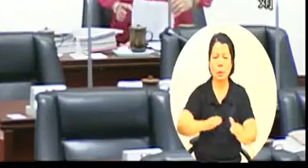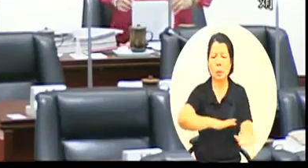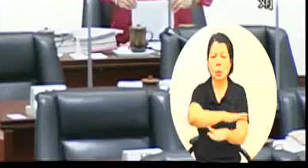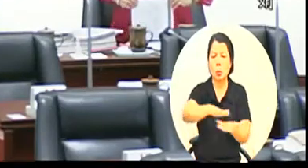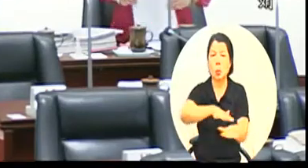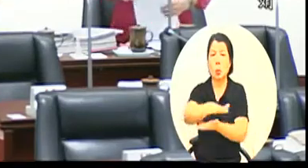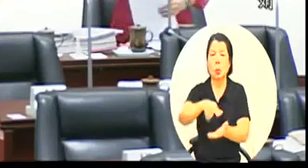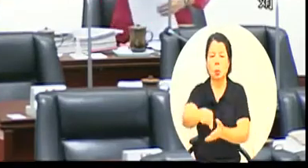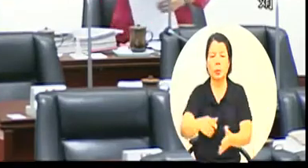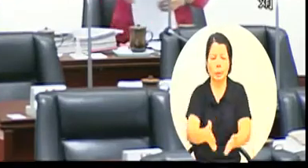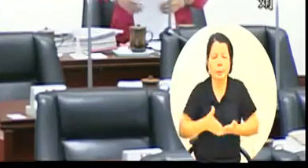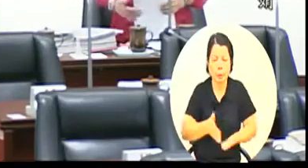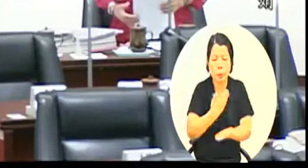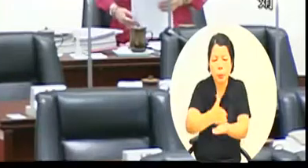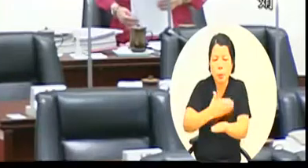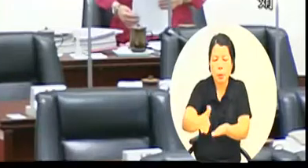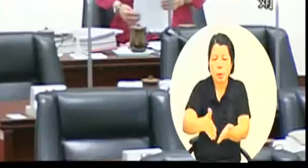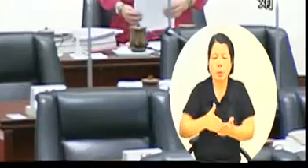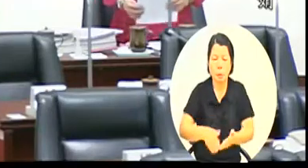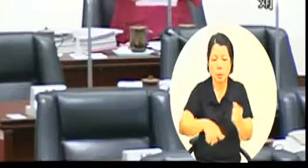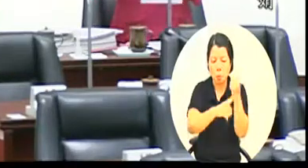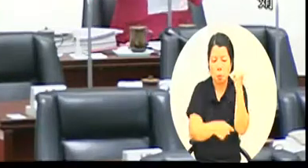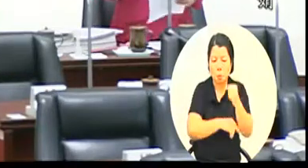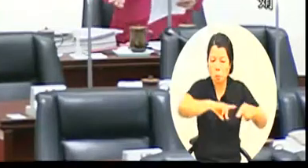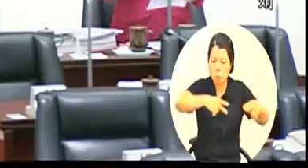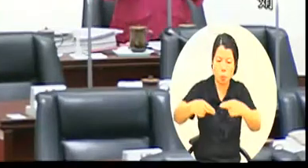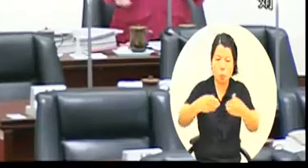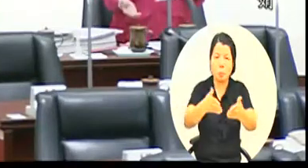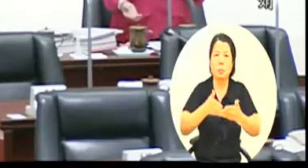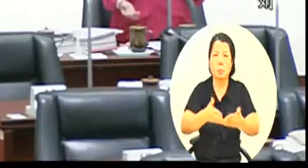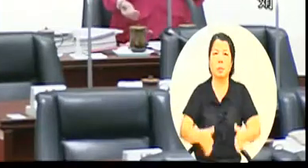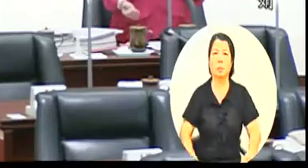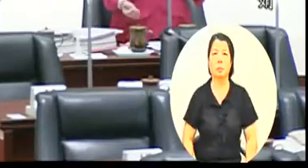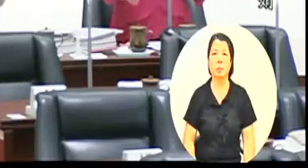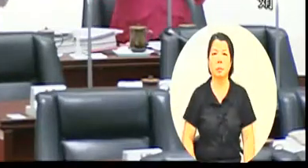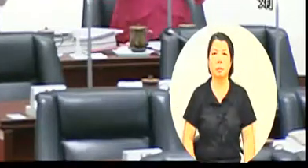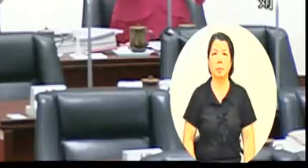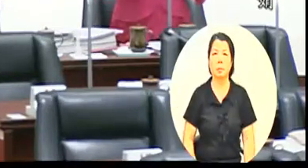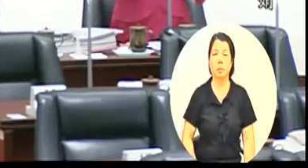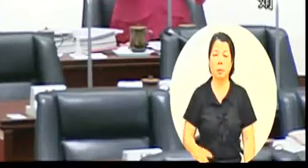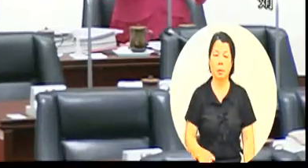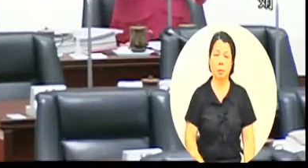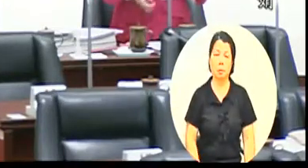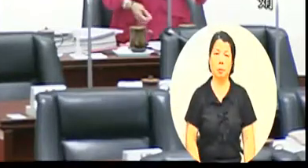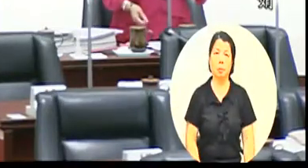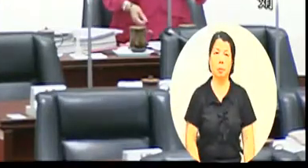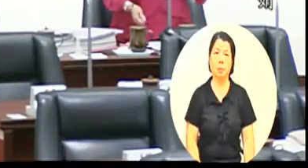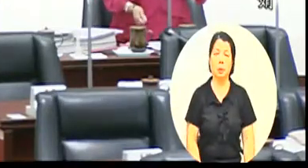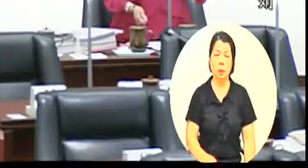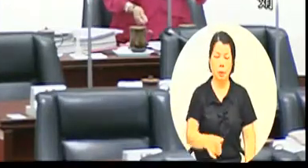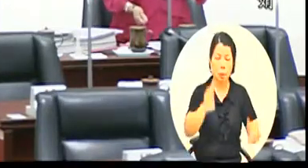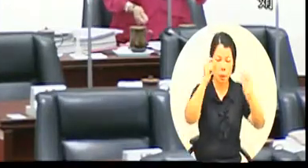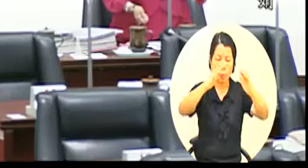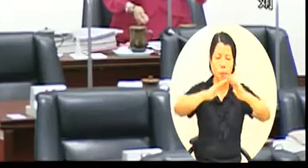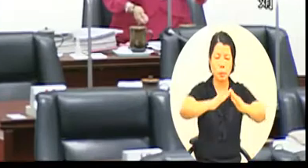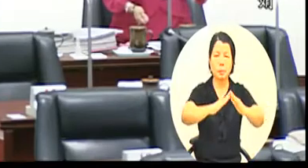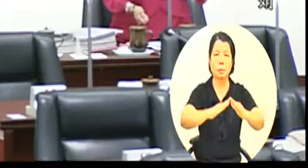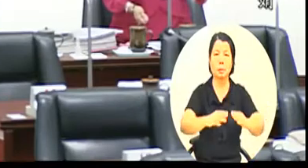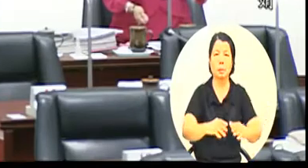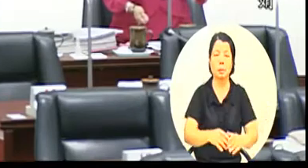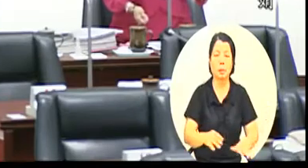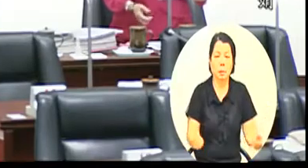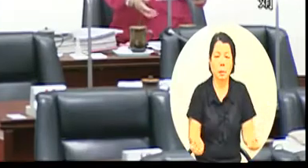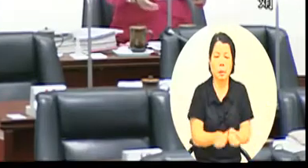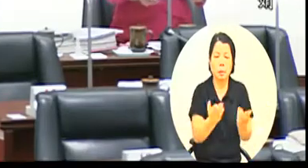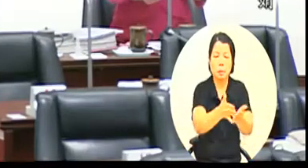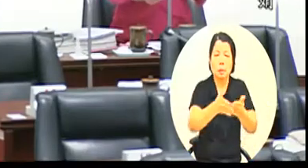赶快来解除，透过修法。那为什么会其实我们一直要讲是在我们高雄市实施容积管